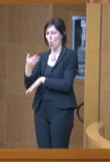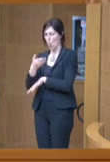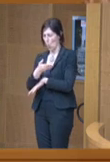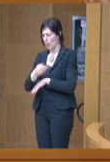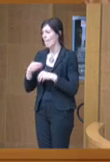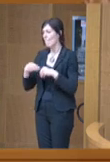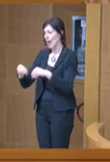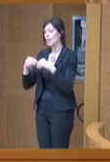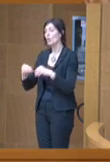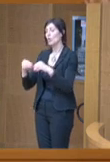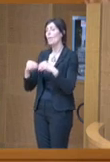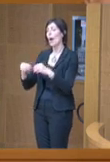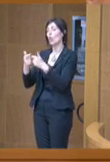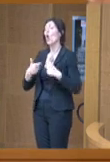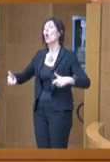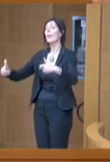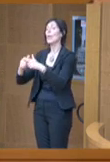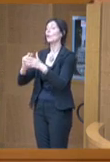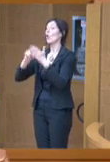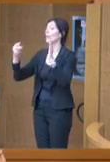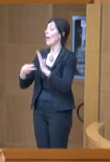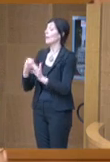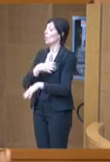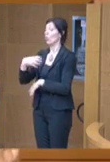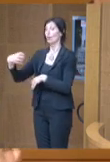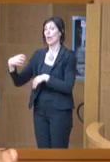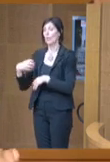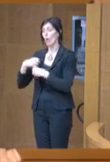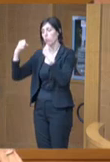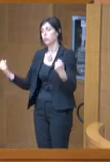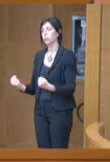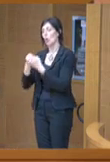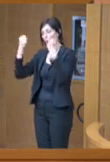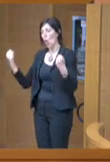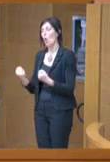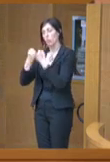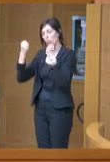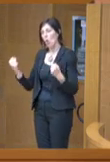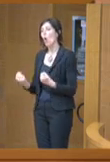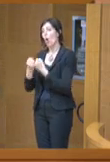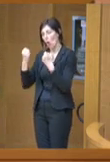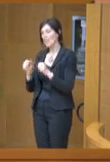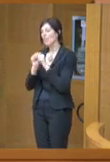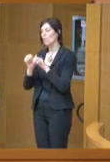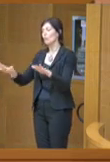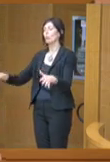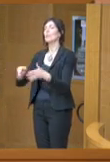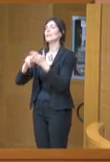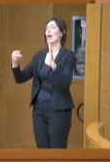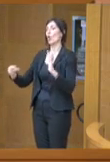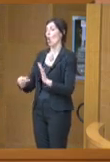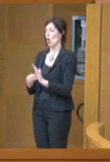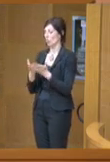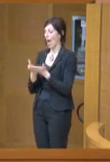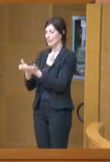partecipando al Comitato Tecnico Scientifico, promuovendo la diffusione delle tecnologie assistive, collaborando per